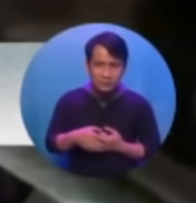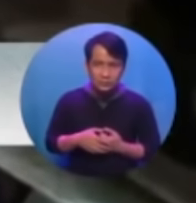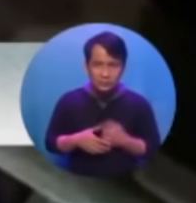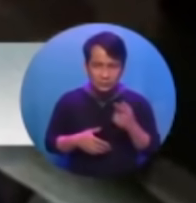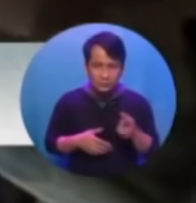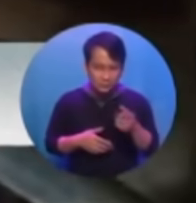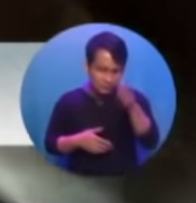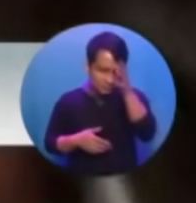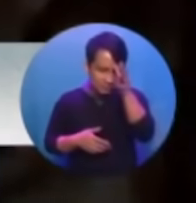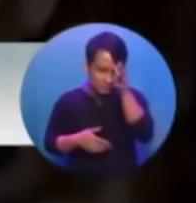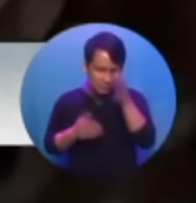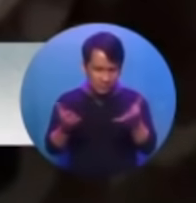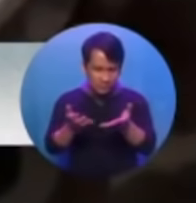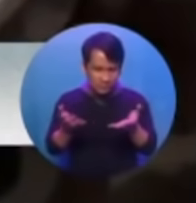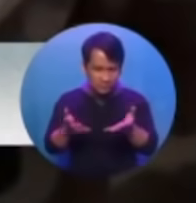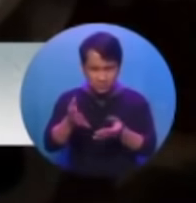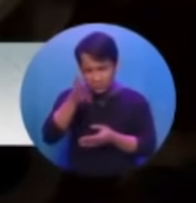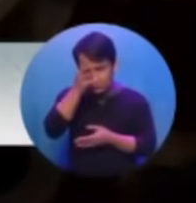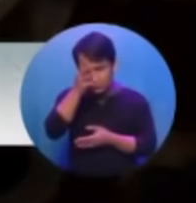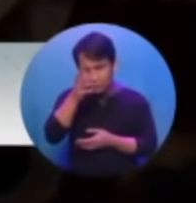Si tatay po ninyo, sir, nasaan?